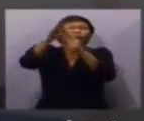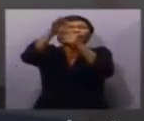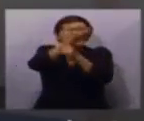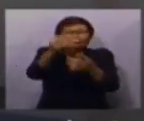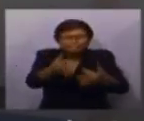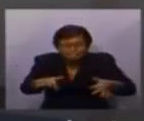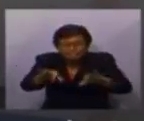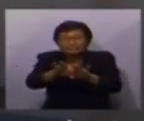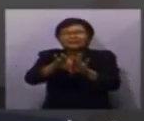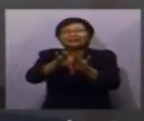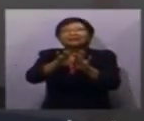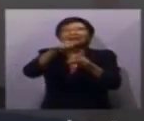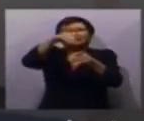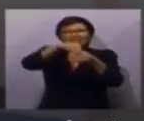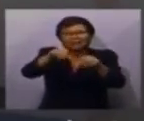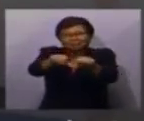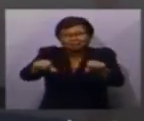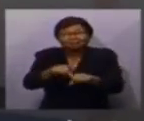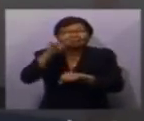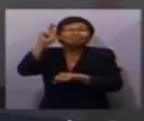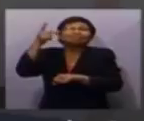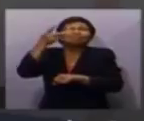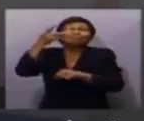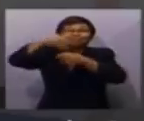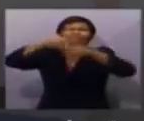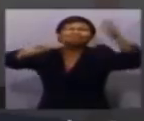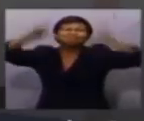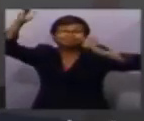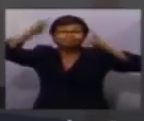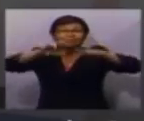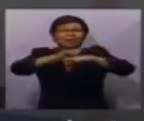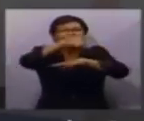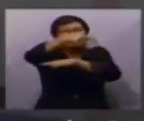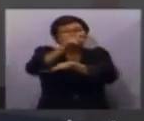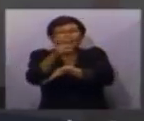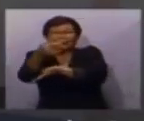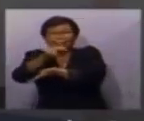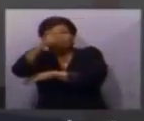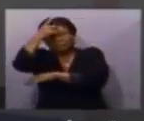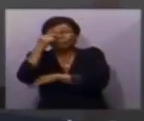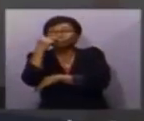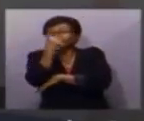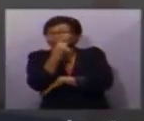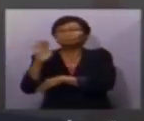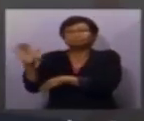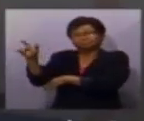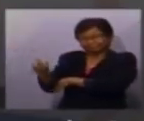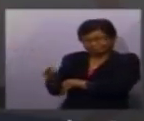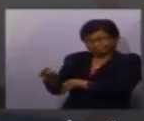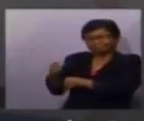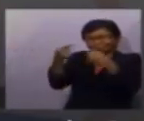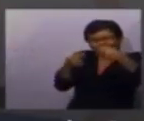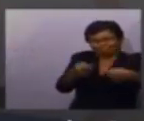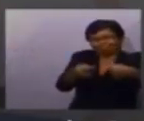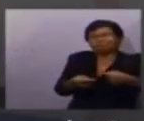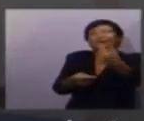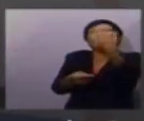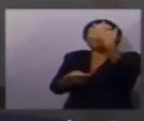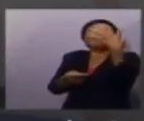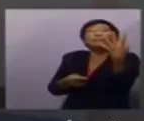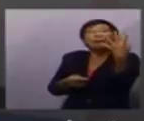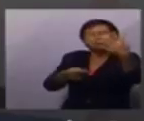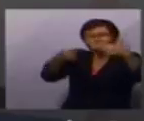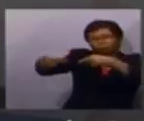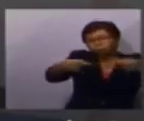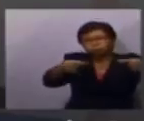penting dalam arena politik tanah air. Di Pekan, Perdana Menteri Dato' Sri Najib Tun Razak berdepan pertandingan